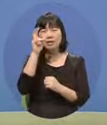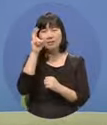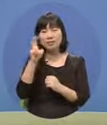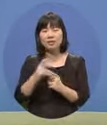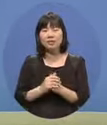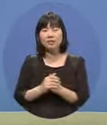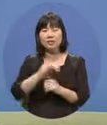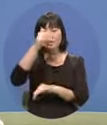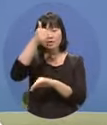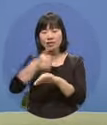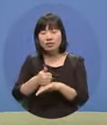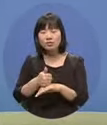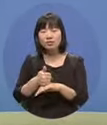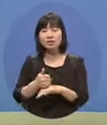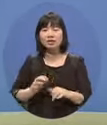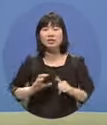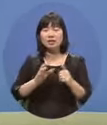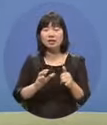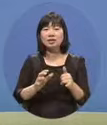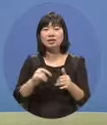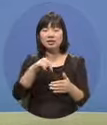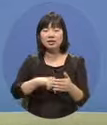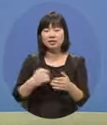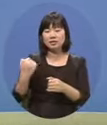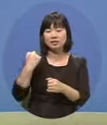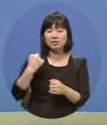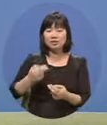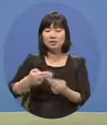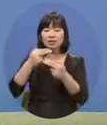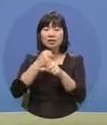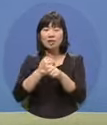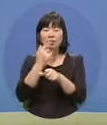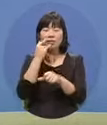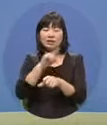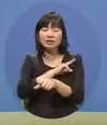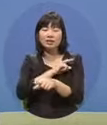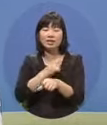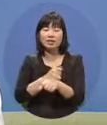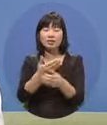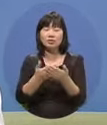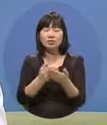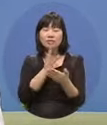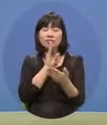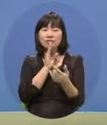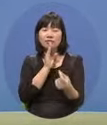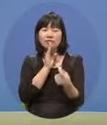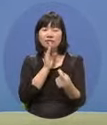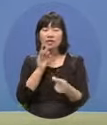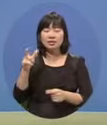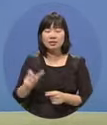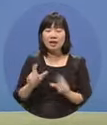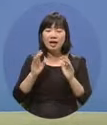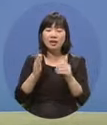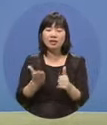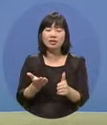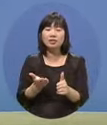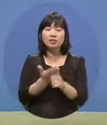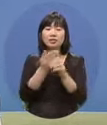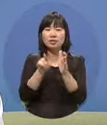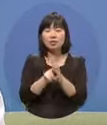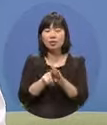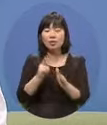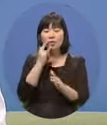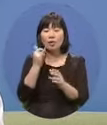많잖아요. 결국은 세상에 내성을 키워주는 게 부모가 가장 해야 할 일이다 맞아요. 싶은데, 이렇게 단단한 아이들을 좀